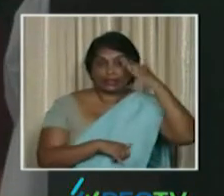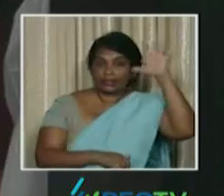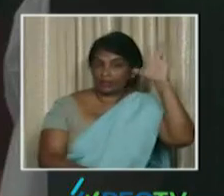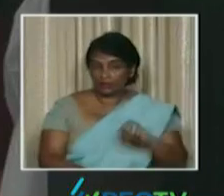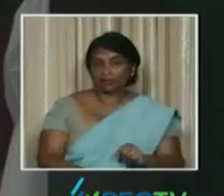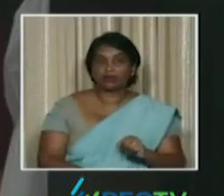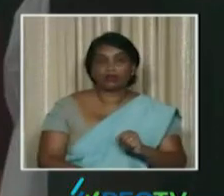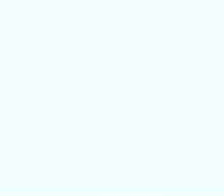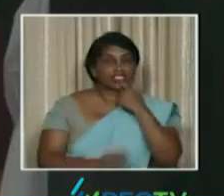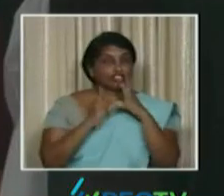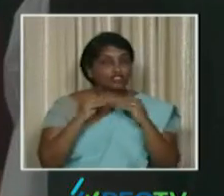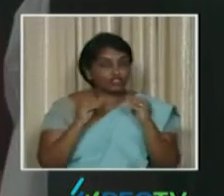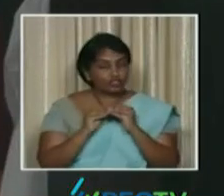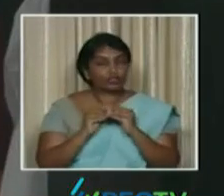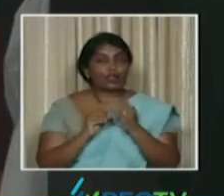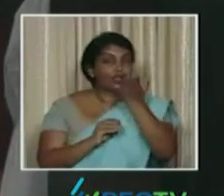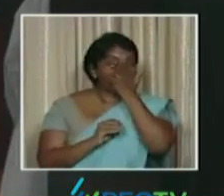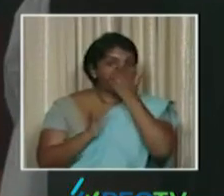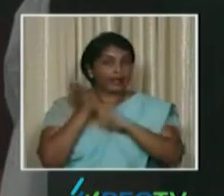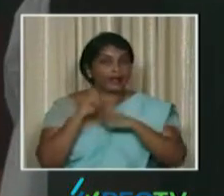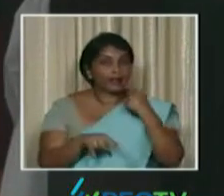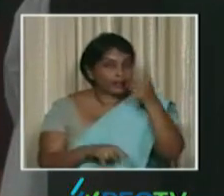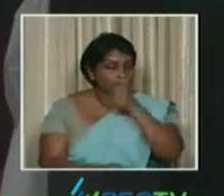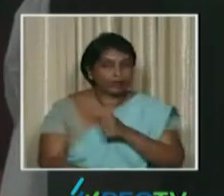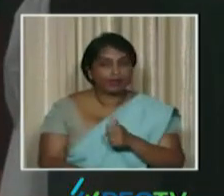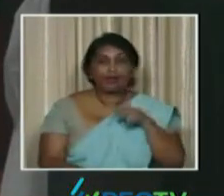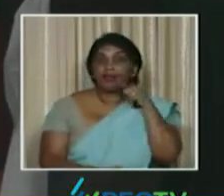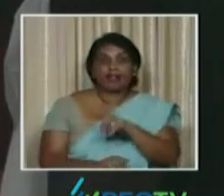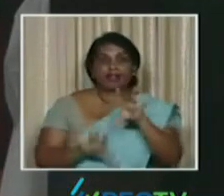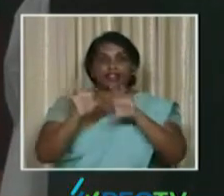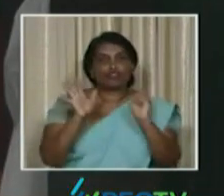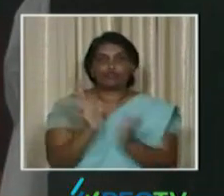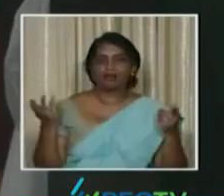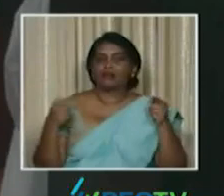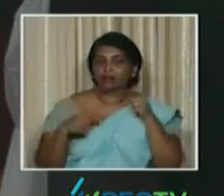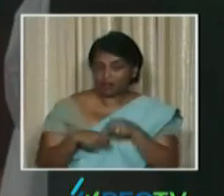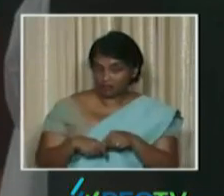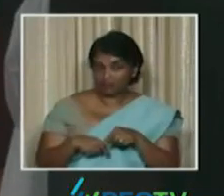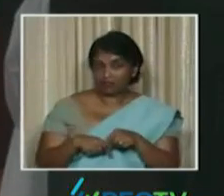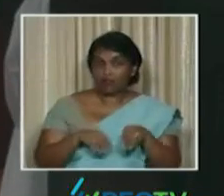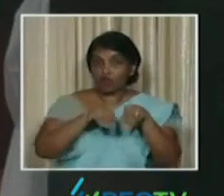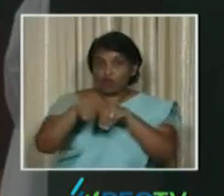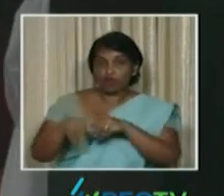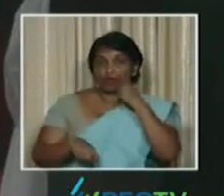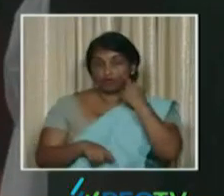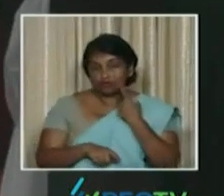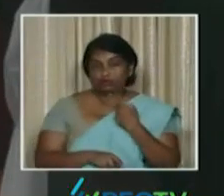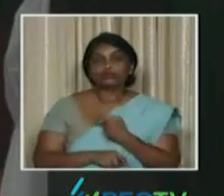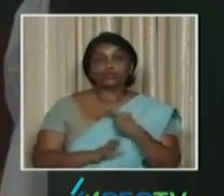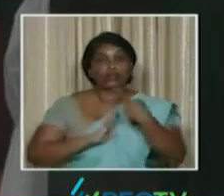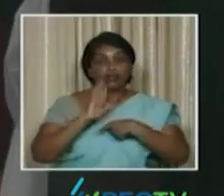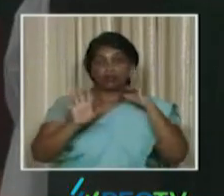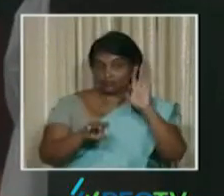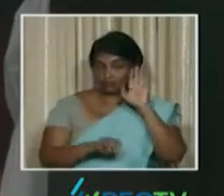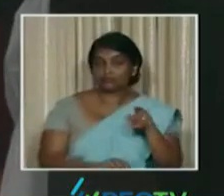දිනයක් වෙන. බාල සුදුලුණු සීනි බදු වංචාව ඒවට තේරීම් කාරක සභාව නැහැ. හරි. ගොවියගේ දුක රටට